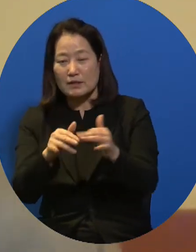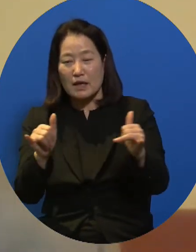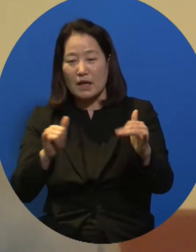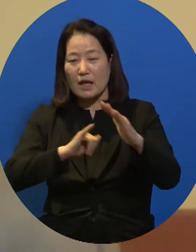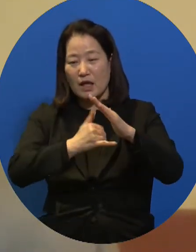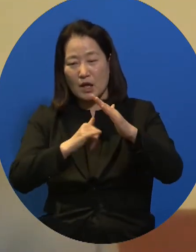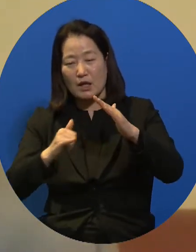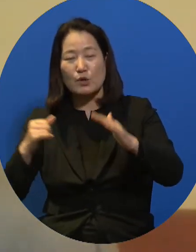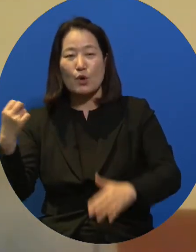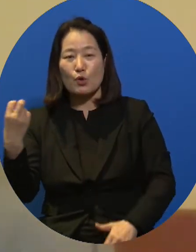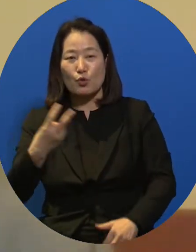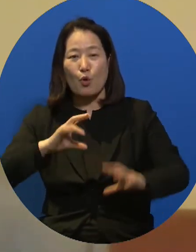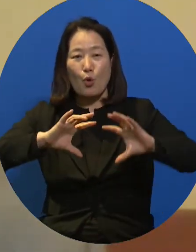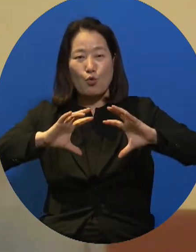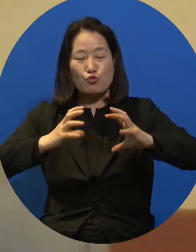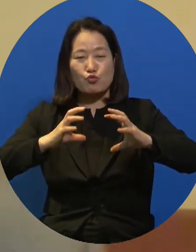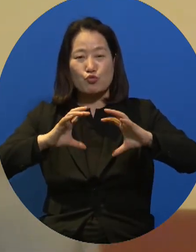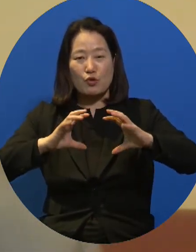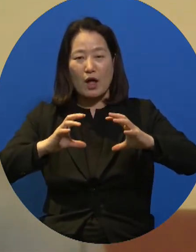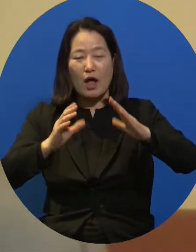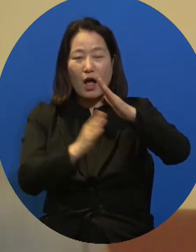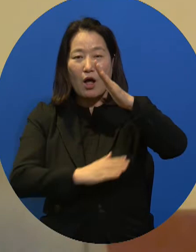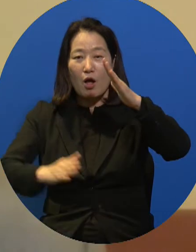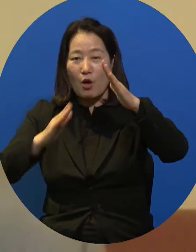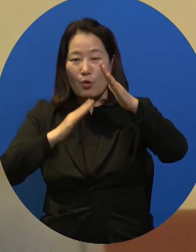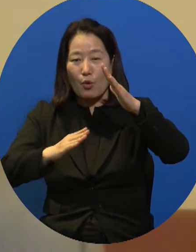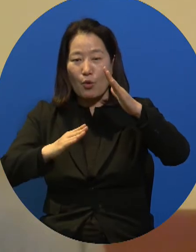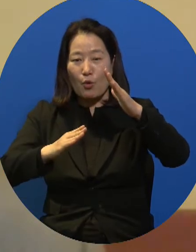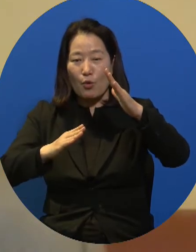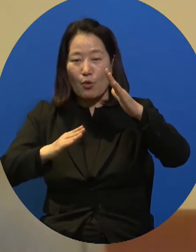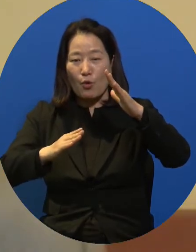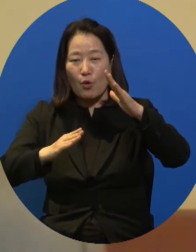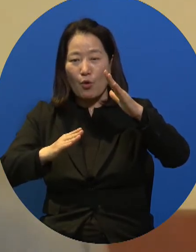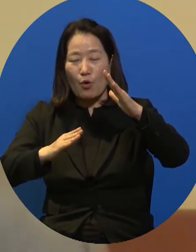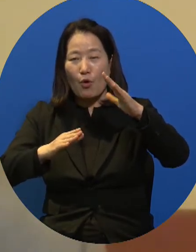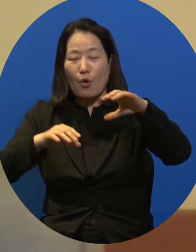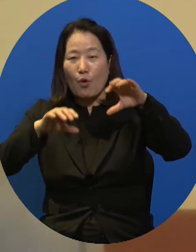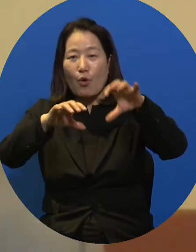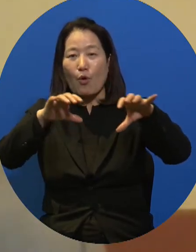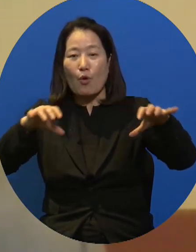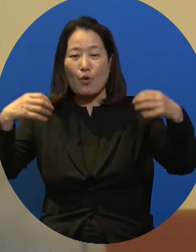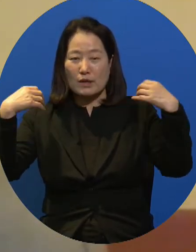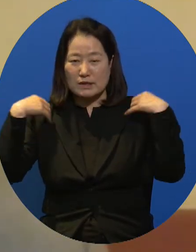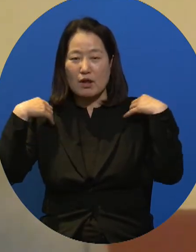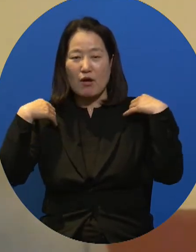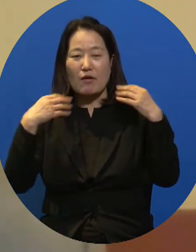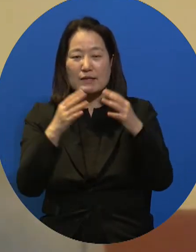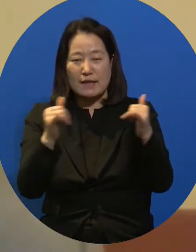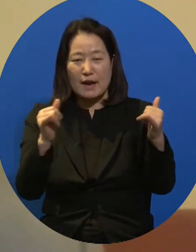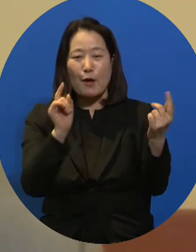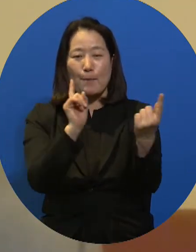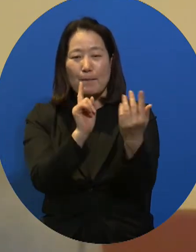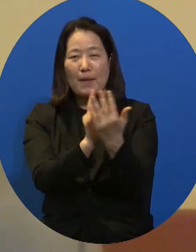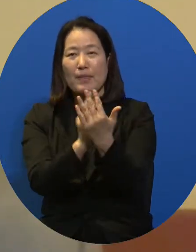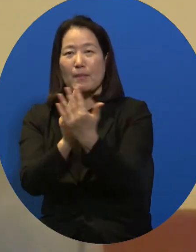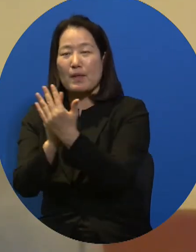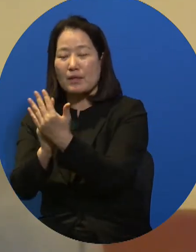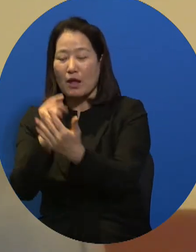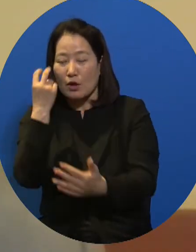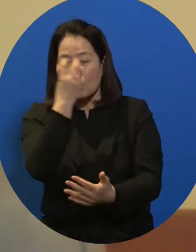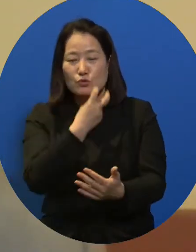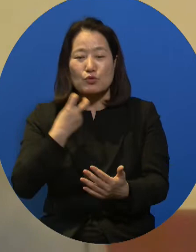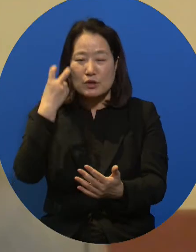또 국가 공공기관과 관련된 부분들 굉장히 다양한 이해 당사자들을 직접 만나고